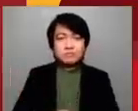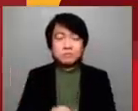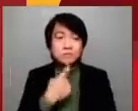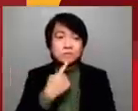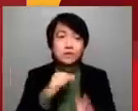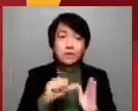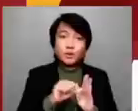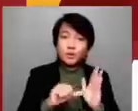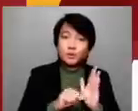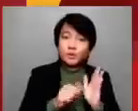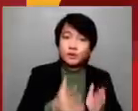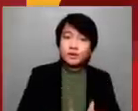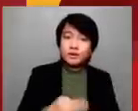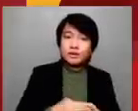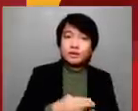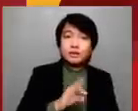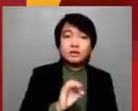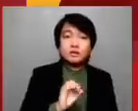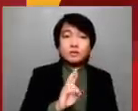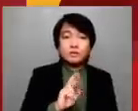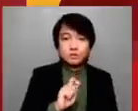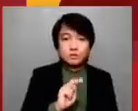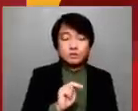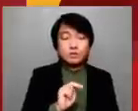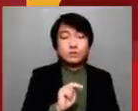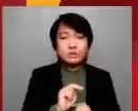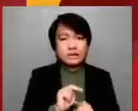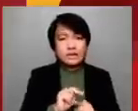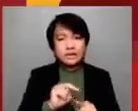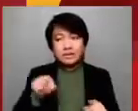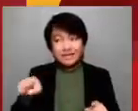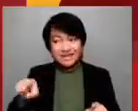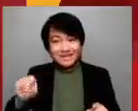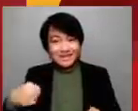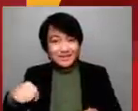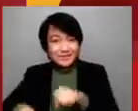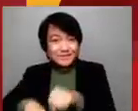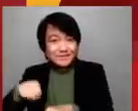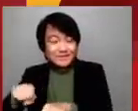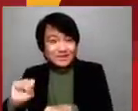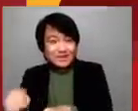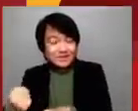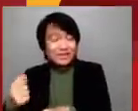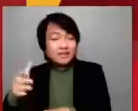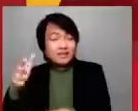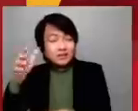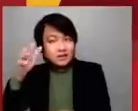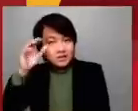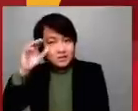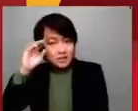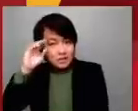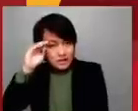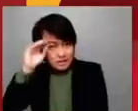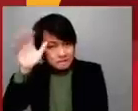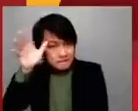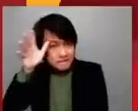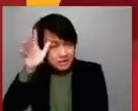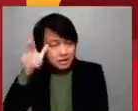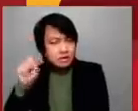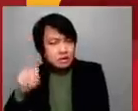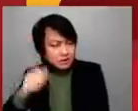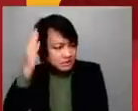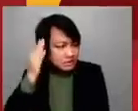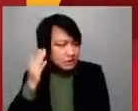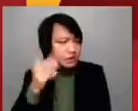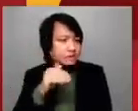kanya ang anak ng siklista para makumbinsi ang kanyang ama na magsampa ng reklamo laban kay Gonzalez ipinatawag naman ang people's